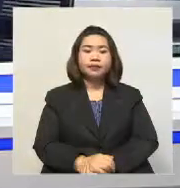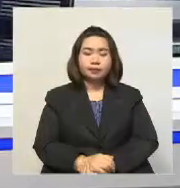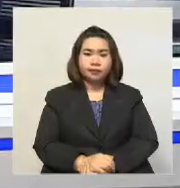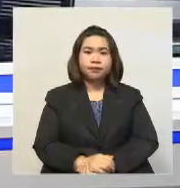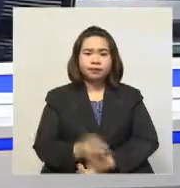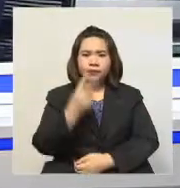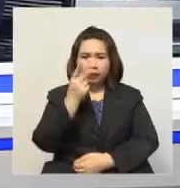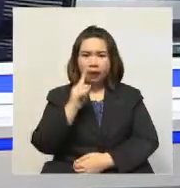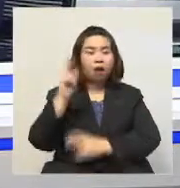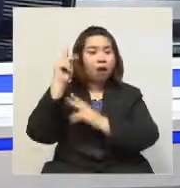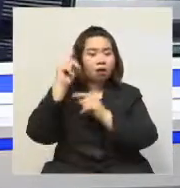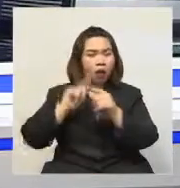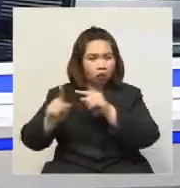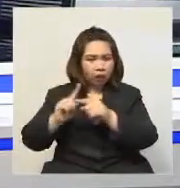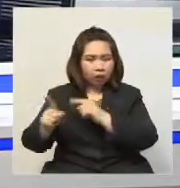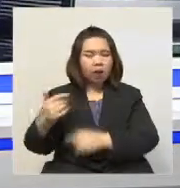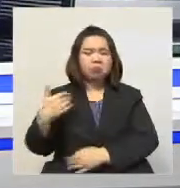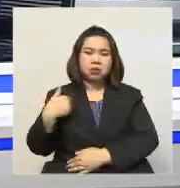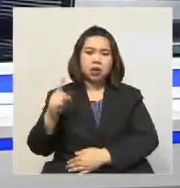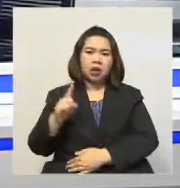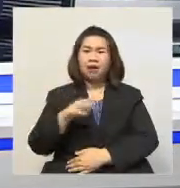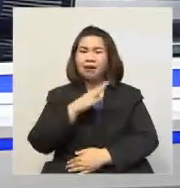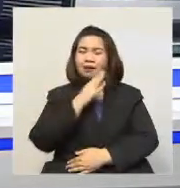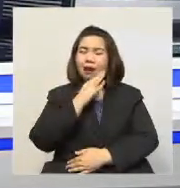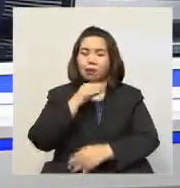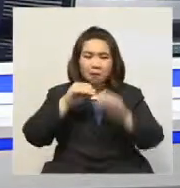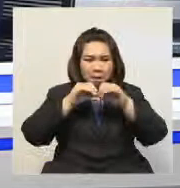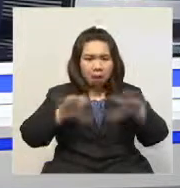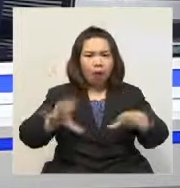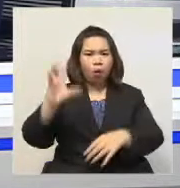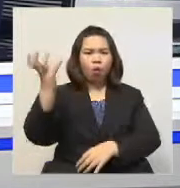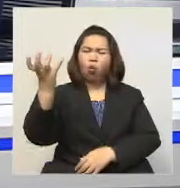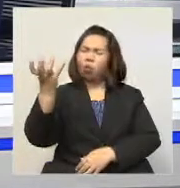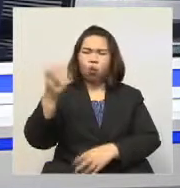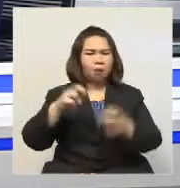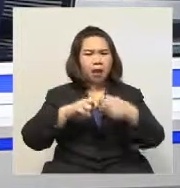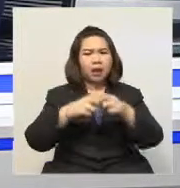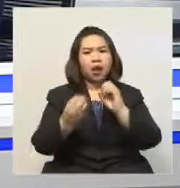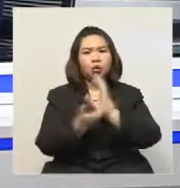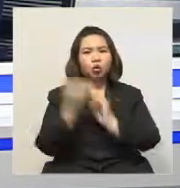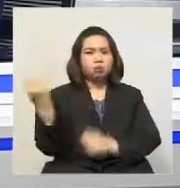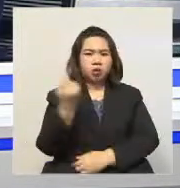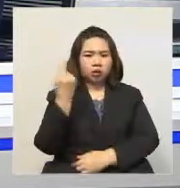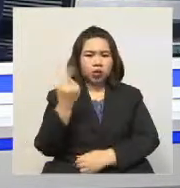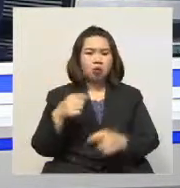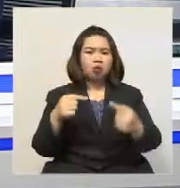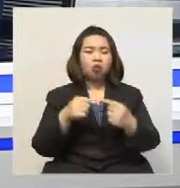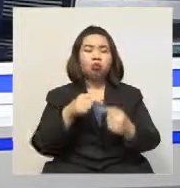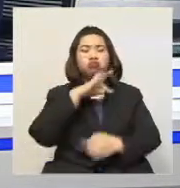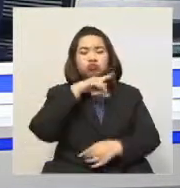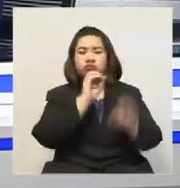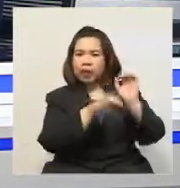คุณผู้ชมจะเห็นนะคะว่าอย่างข่าวต่างๆเนี่ยค่อนข้างที่พอออกไปต่อสายตาชาวโลกและอาจจะไปกระทบกับการท่องเที่ยวอย่างเรื่องขย